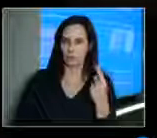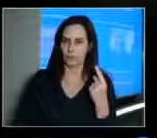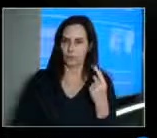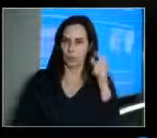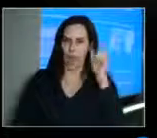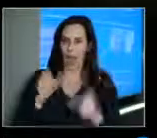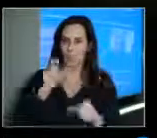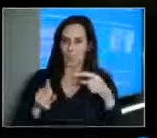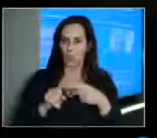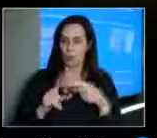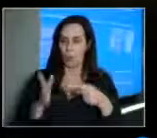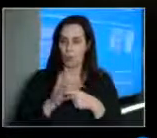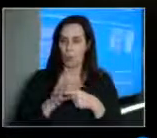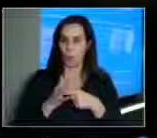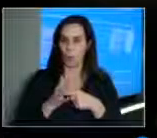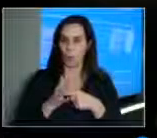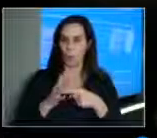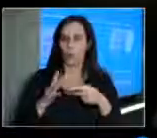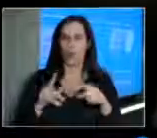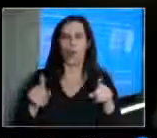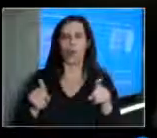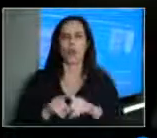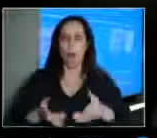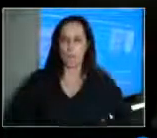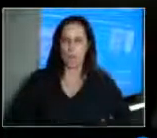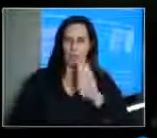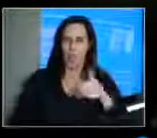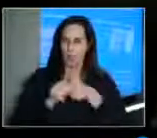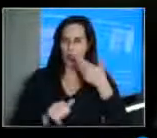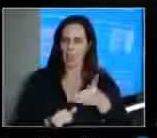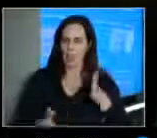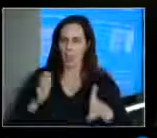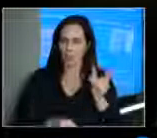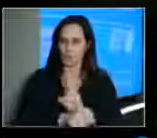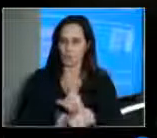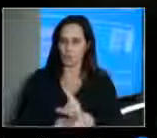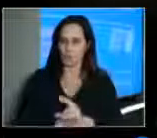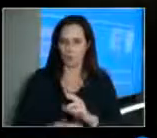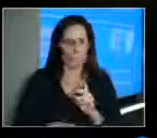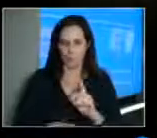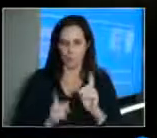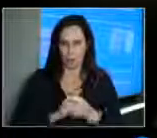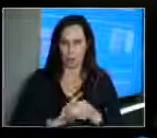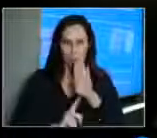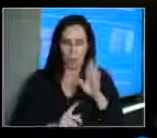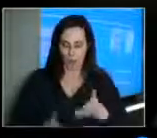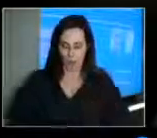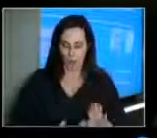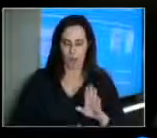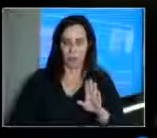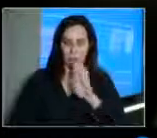שאנשים כמו יאיר נתניהו עוקבים אחרי בוטים פקטיביים. זה אמור להיות הפוך, יאיר נתניהו מעלה ציוץ, אותם